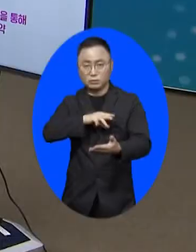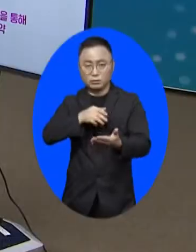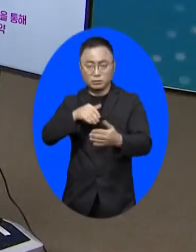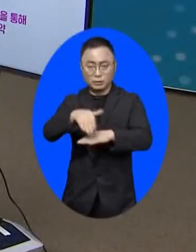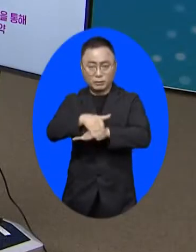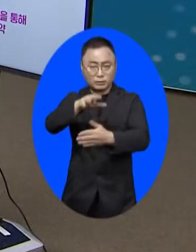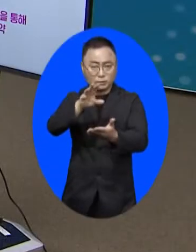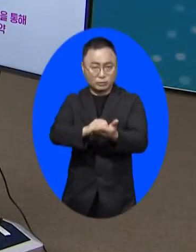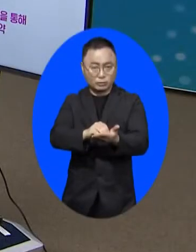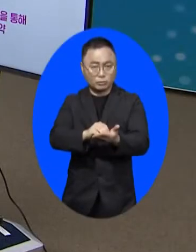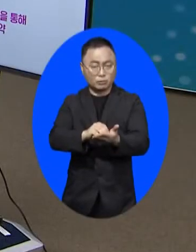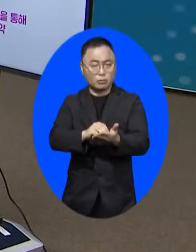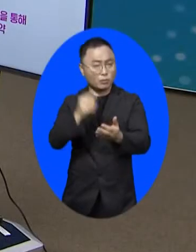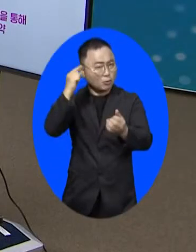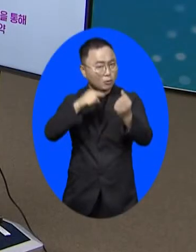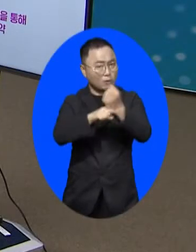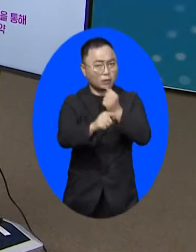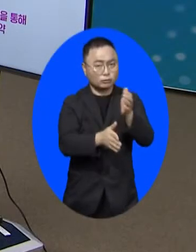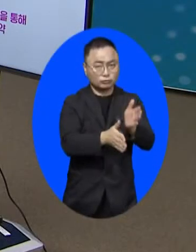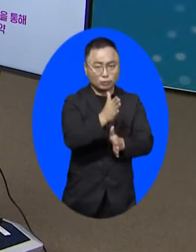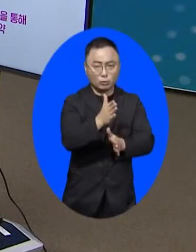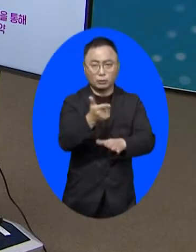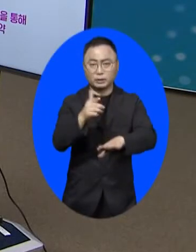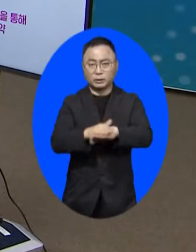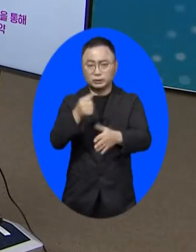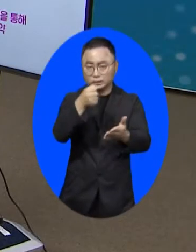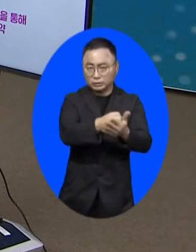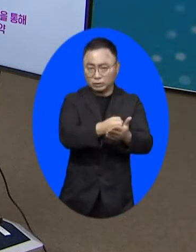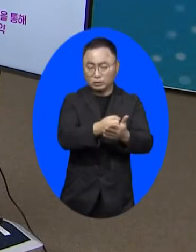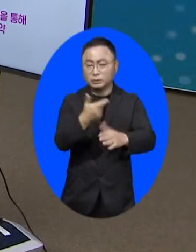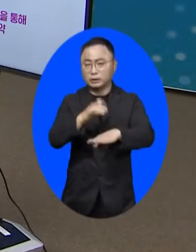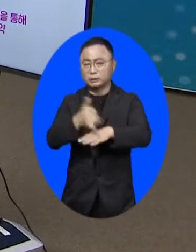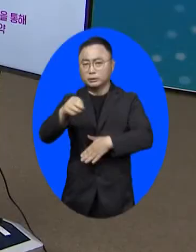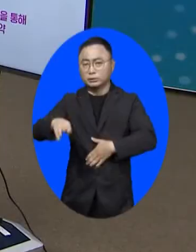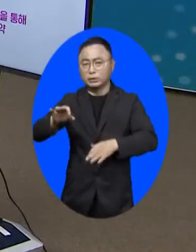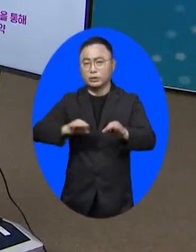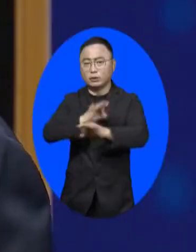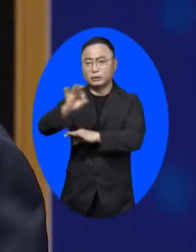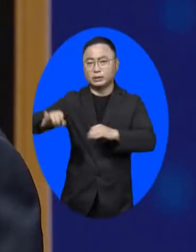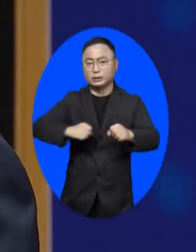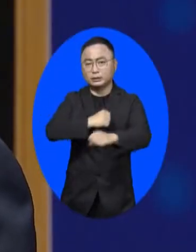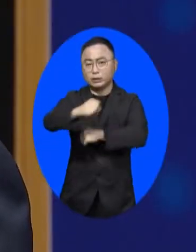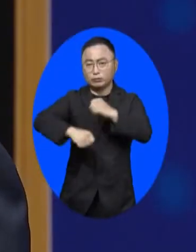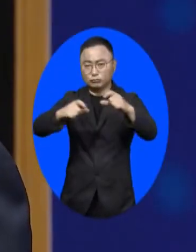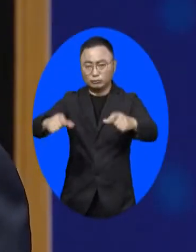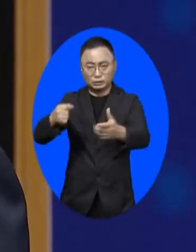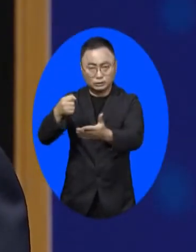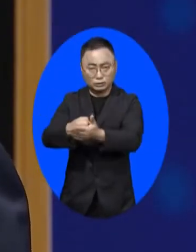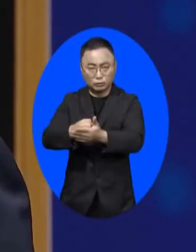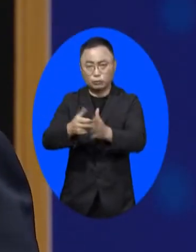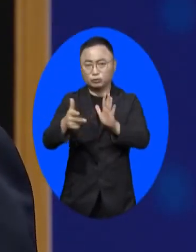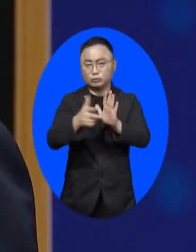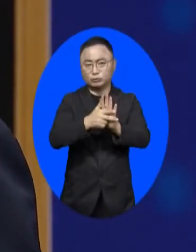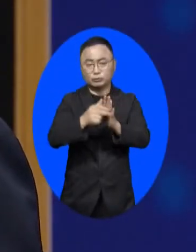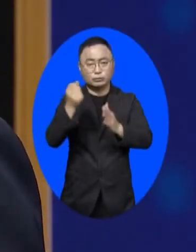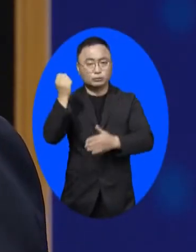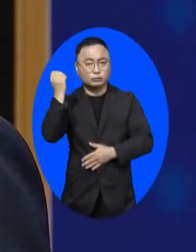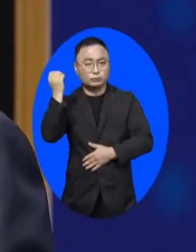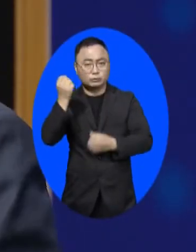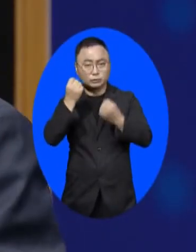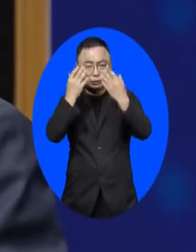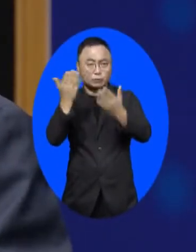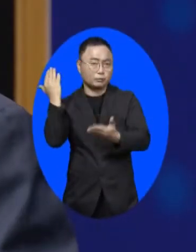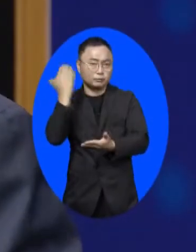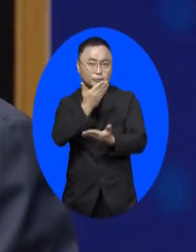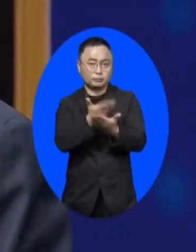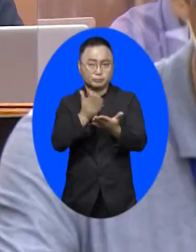각 분야 전략 과제로는 과학수도 대전 지정, 대전 세종 경제자유구역 지정, 중부권 그린뉴딜